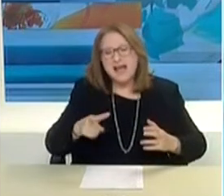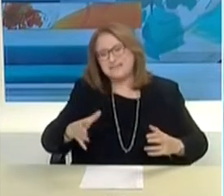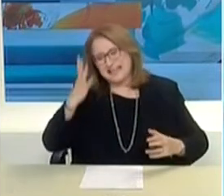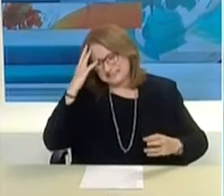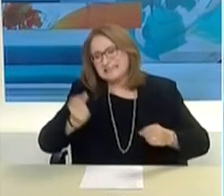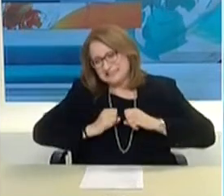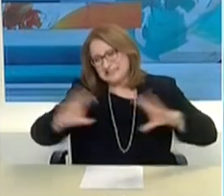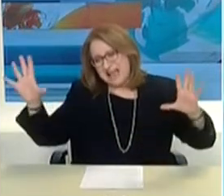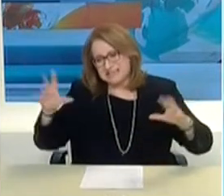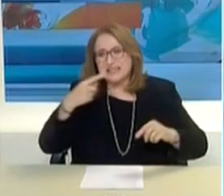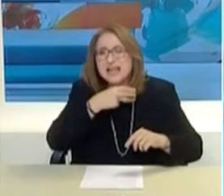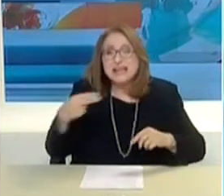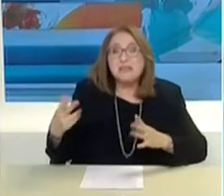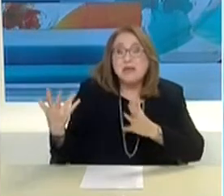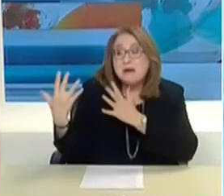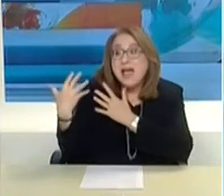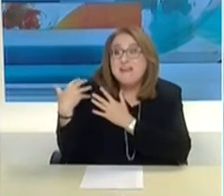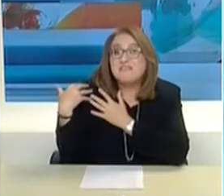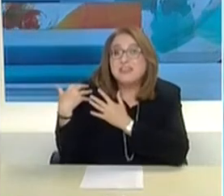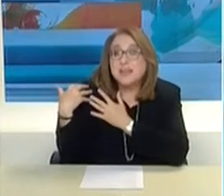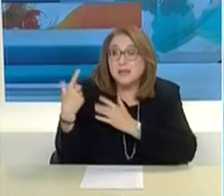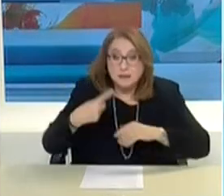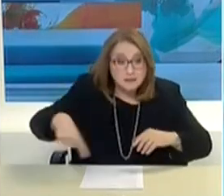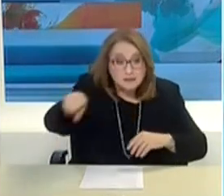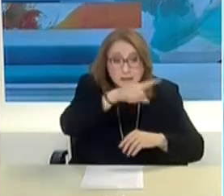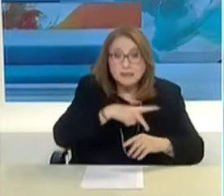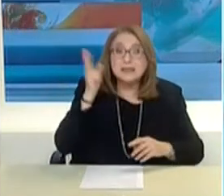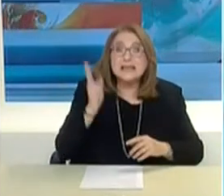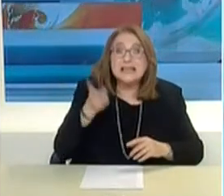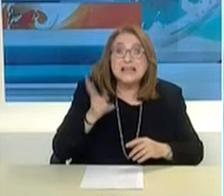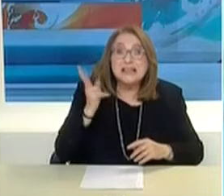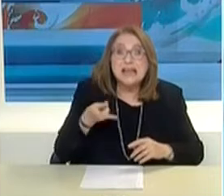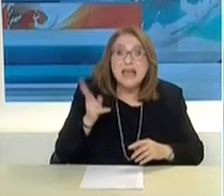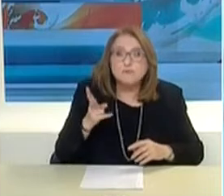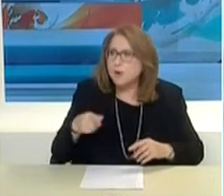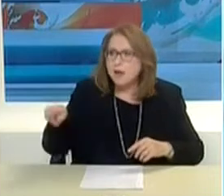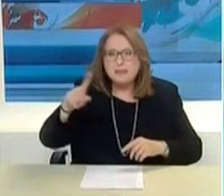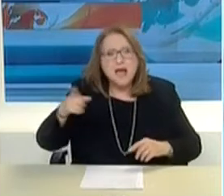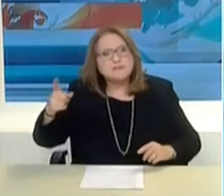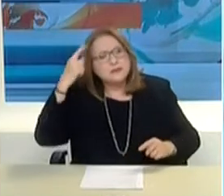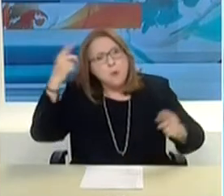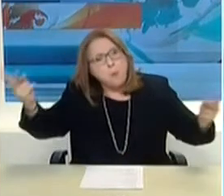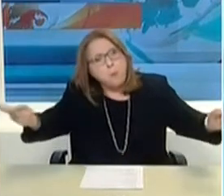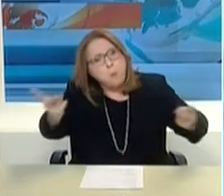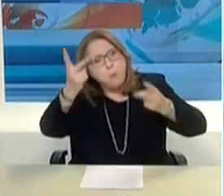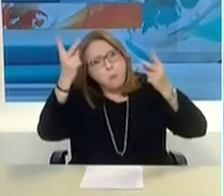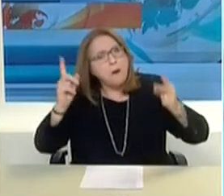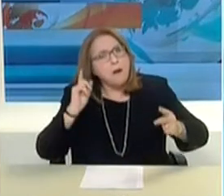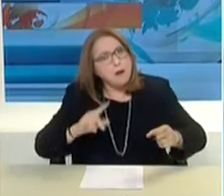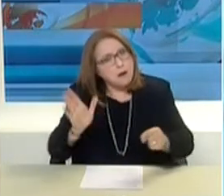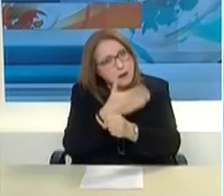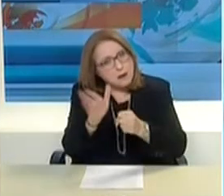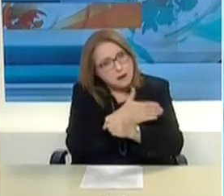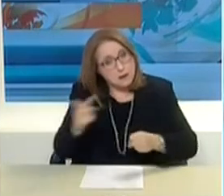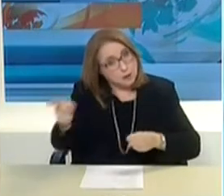που κινδυνεύουν. Και ξέρετε κάτι, η ευθύνη αυτή είναι σε επίπεδο αμέλειας, σε επίπεδο απερισκεψίας. Όποια και αν είναι η